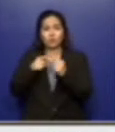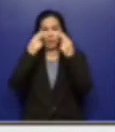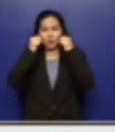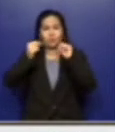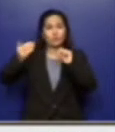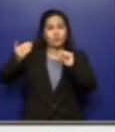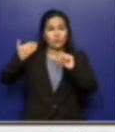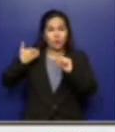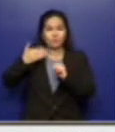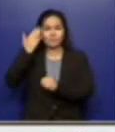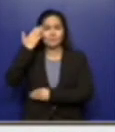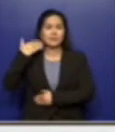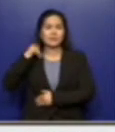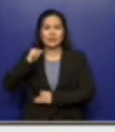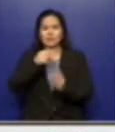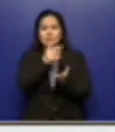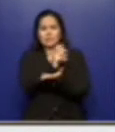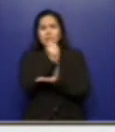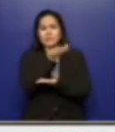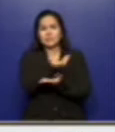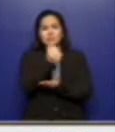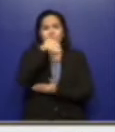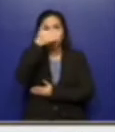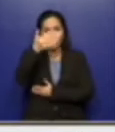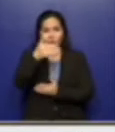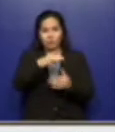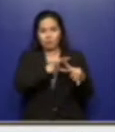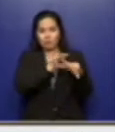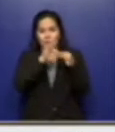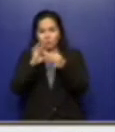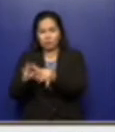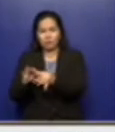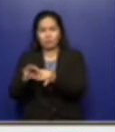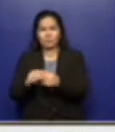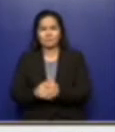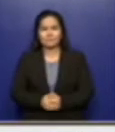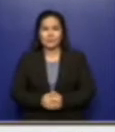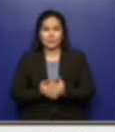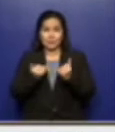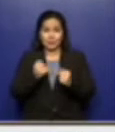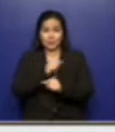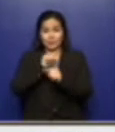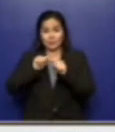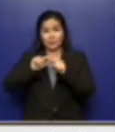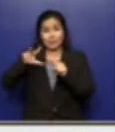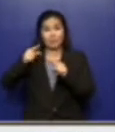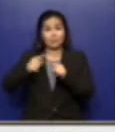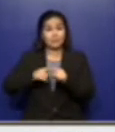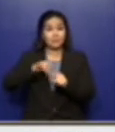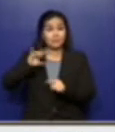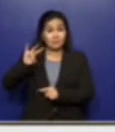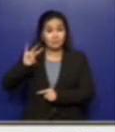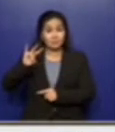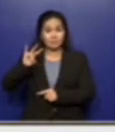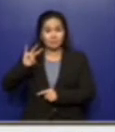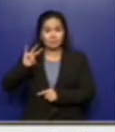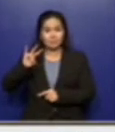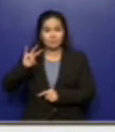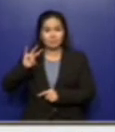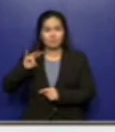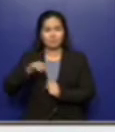กรัฐมนตรียิ่งลักษณ์ชินวัตรค่ะท่านประธานคะวันนี้วันที่3กรกฎาคมค่ะเมื่อปี